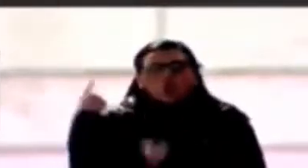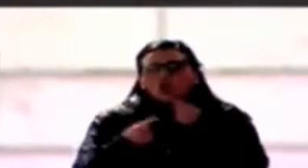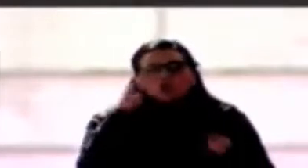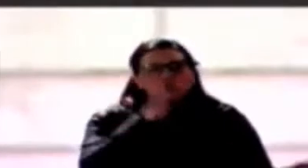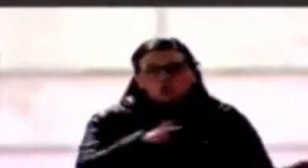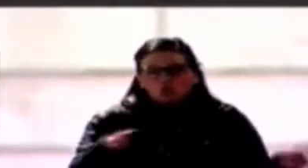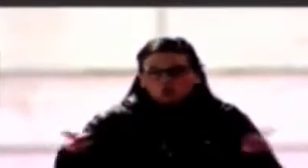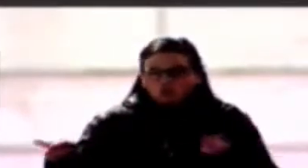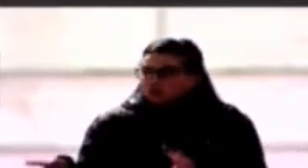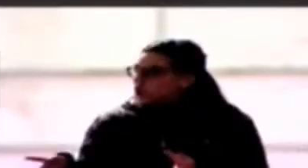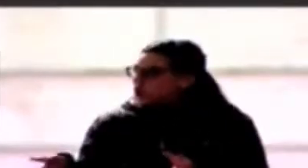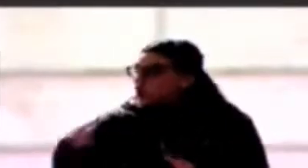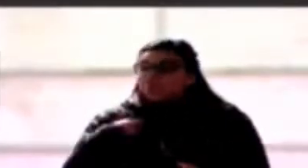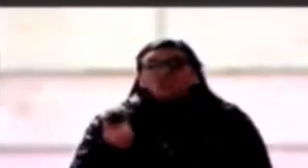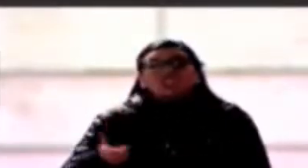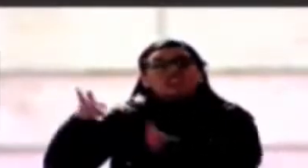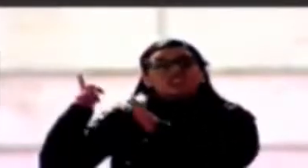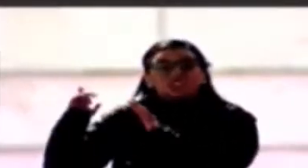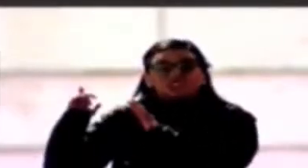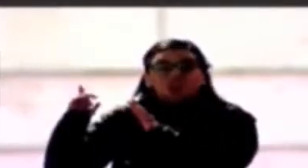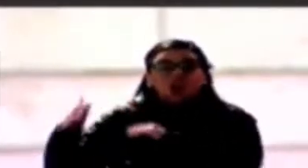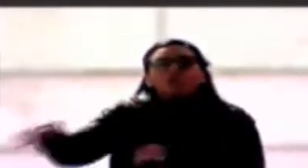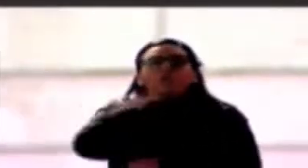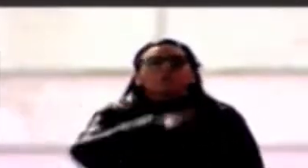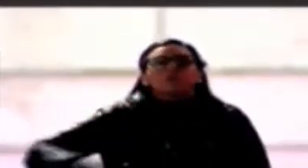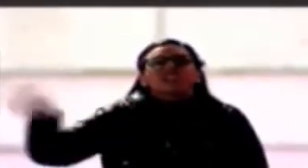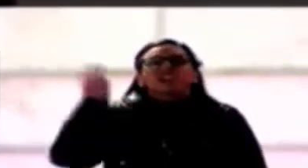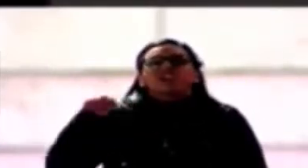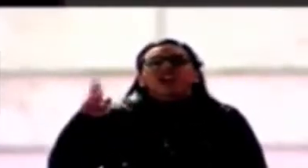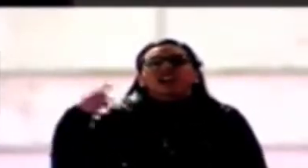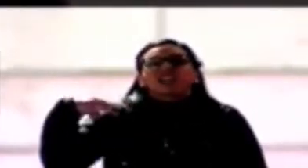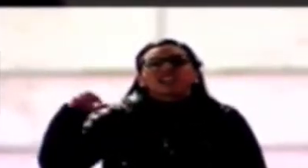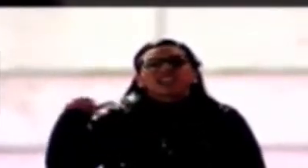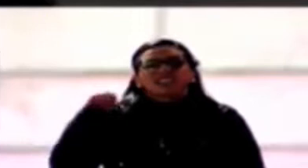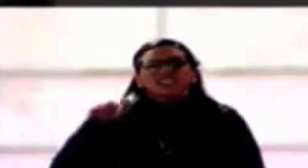Io 7 anni fa in Piazza Farnese